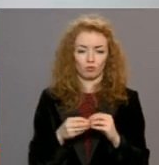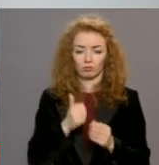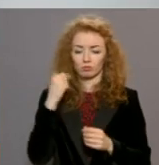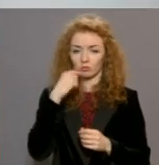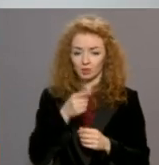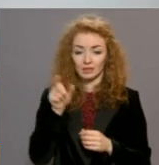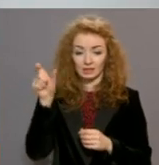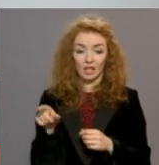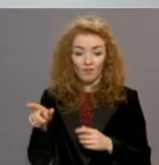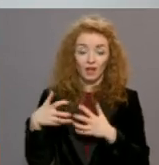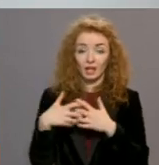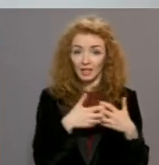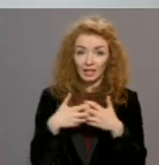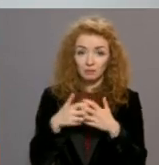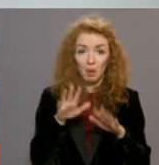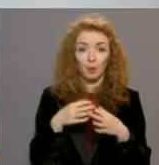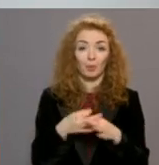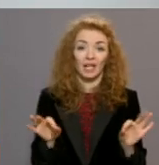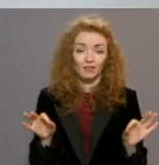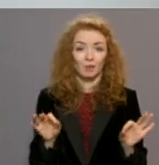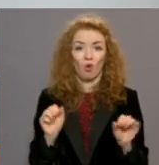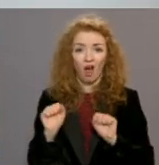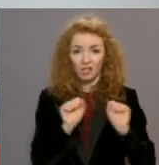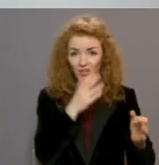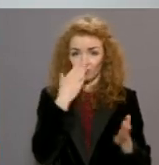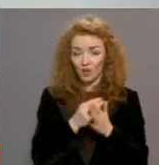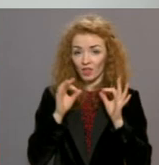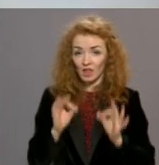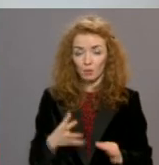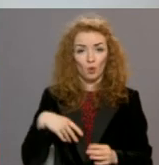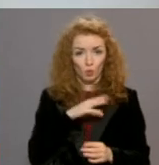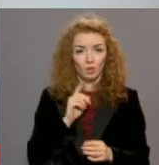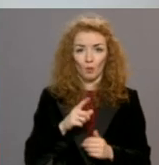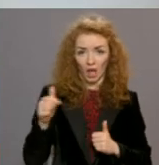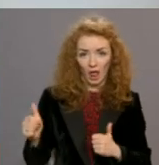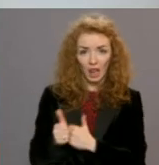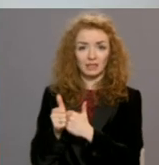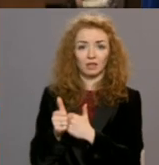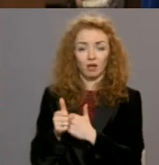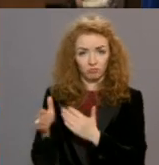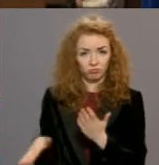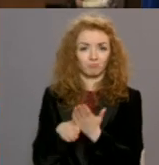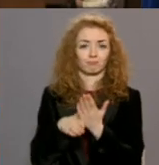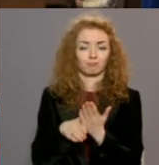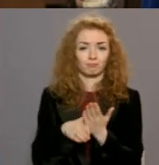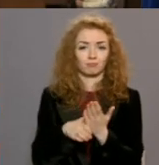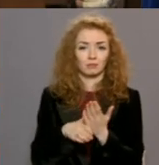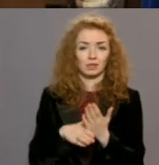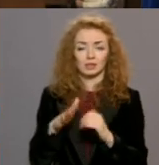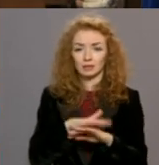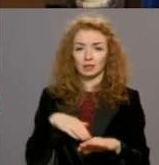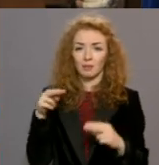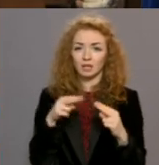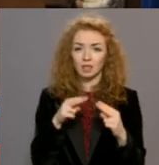kur cilvēki cīnās par brīvību un aizstāv savas tiesības, mums jābūt līdzās un jārēģē. Saeimas saskaņas frakcija jau